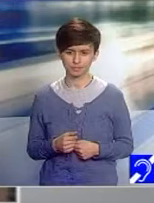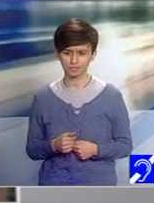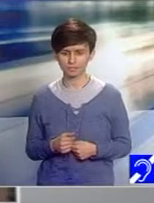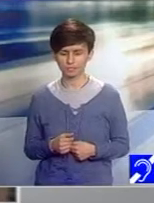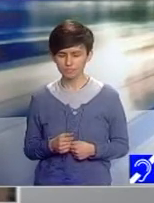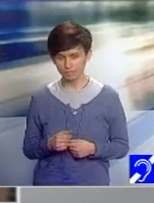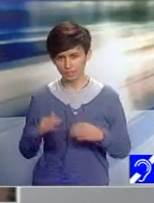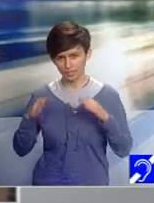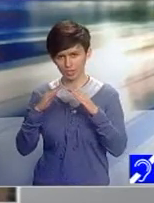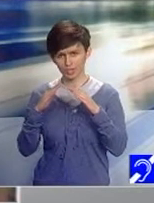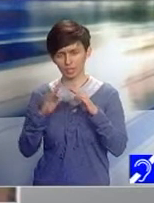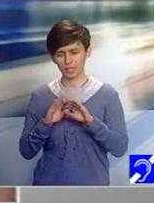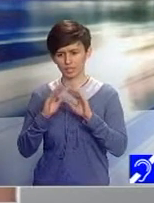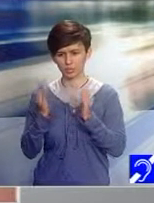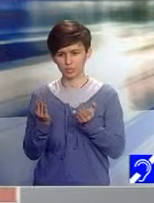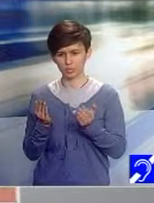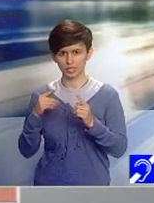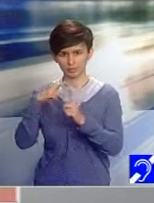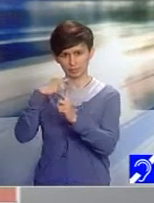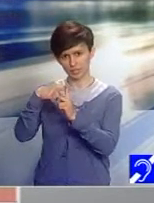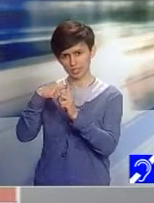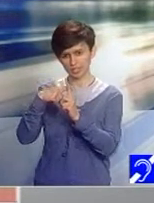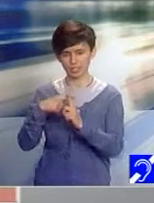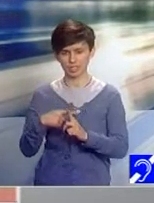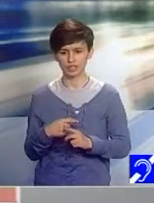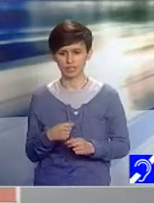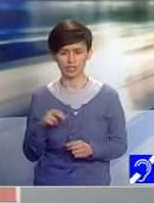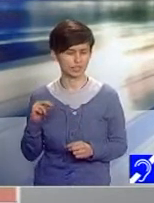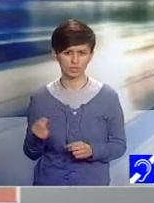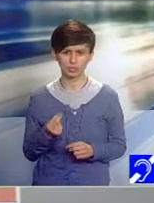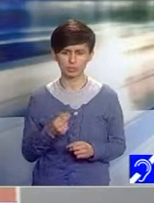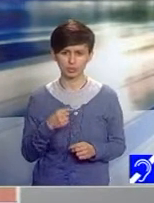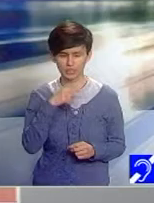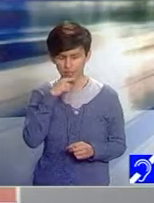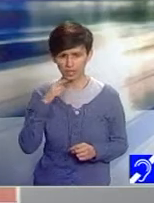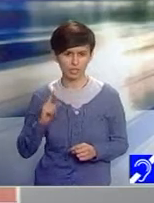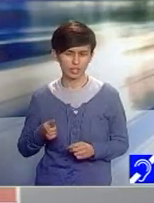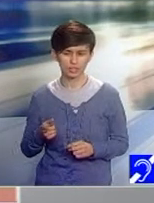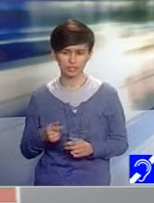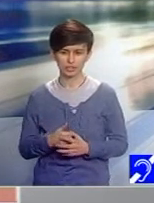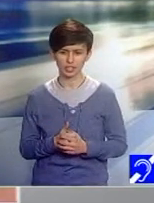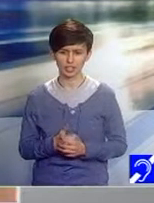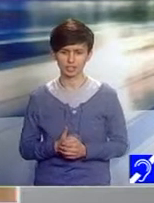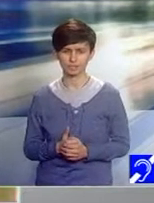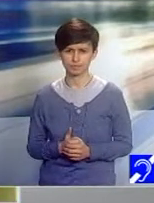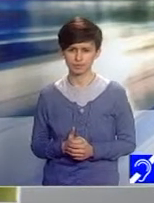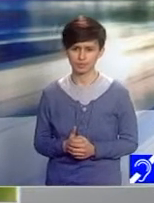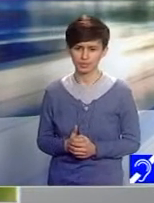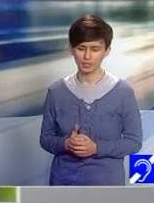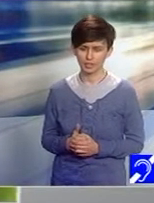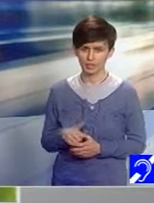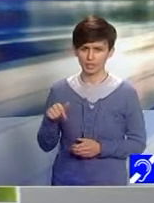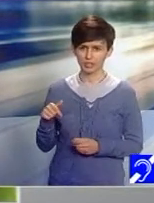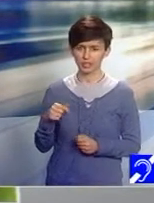minunata catedrală Vasili Blajenii, o bijuterie a arhitecturii ruse. Da, au palpat-o,